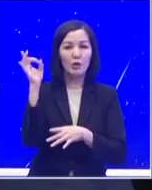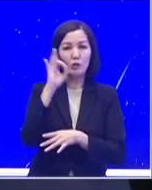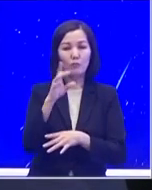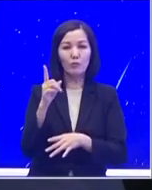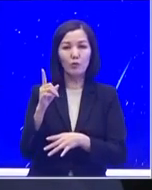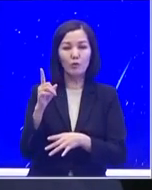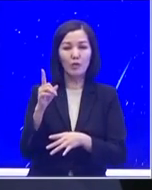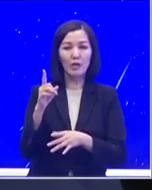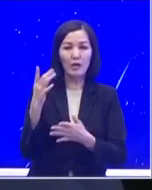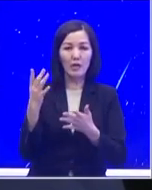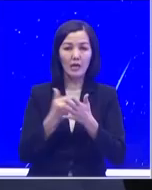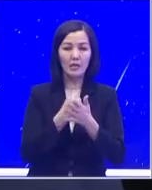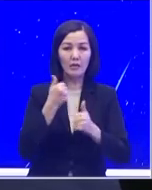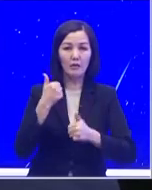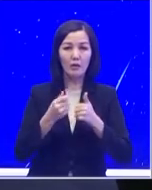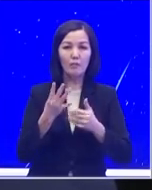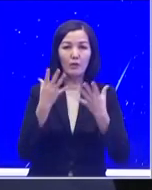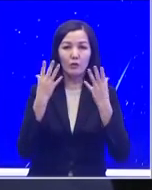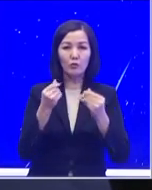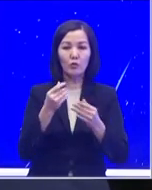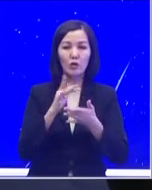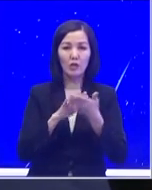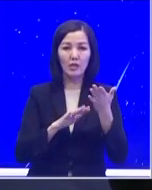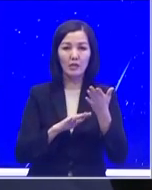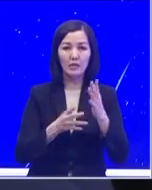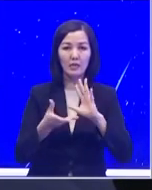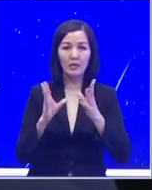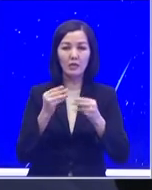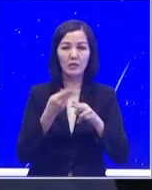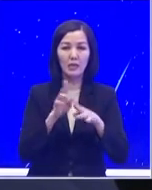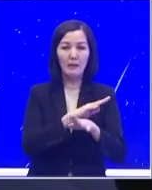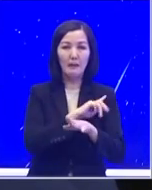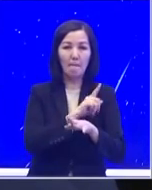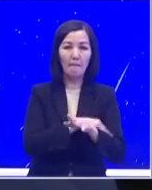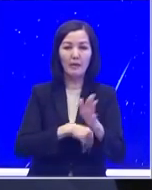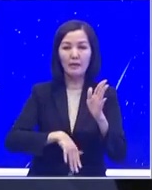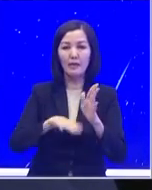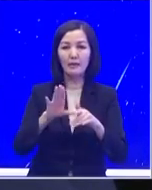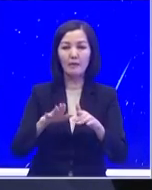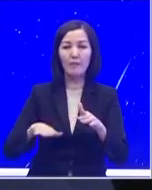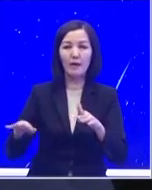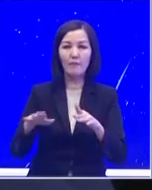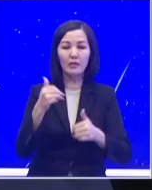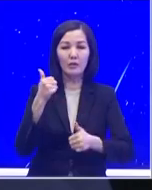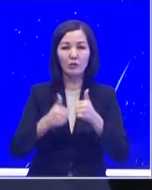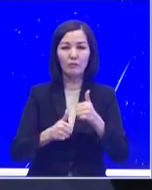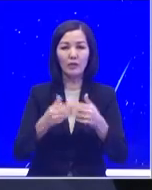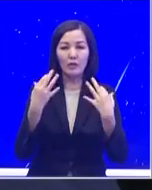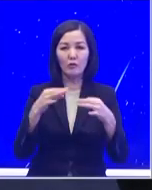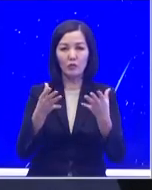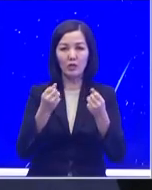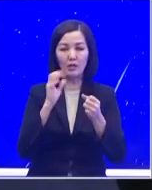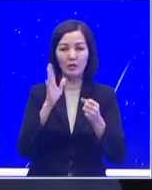атаққа таласуда. Жарыс 5 күнге созылмақ. Нәтижесінде жүзден жүйріктер анықталып, аймақтық чемпионатқа жолдама алмақ.